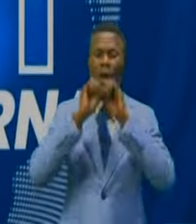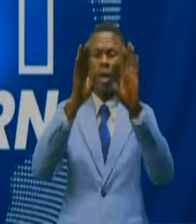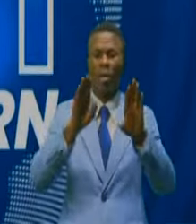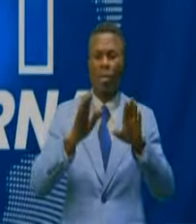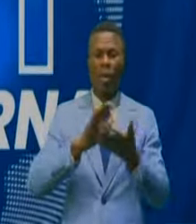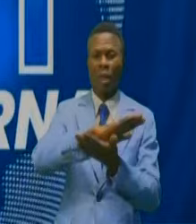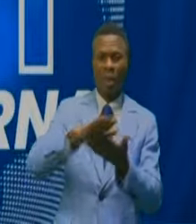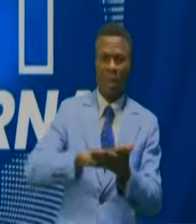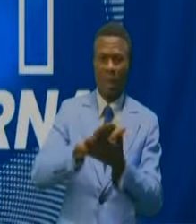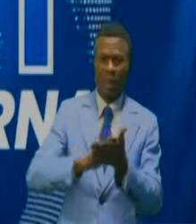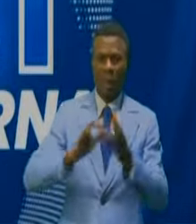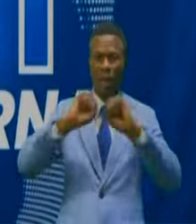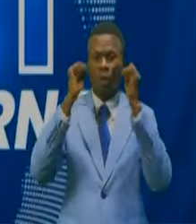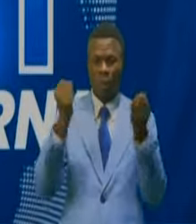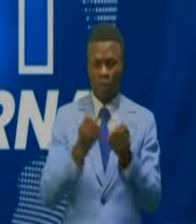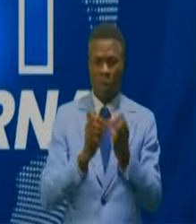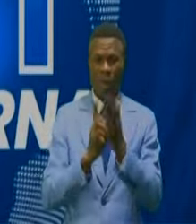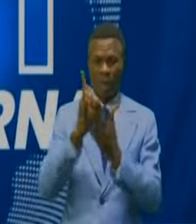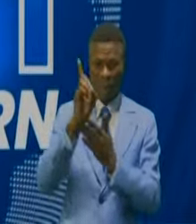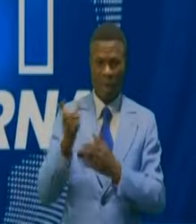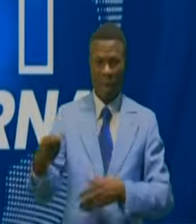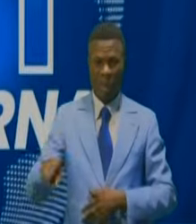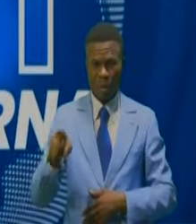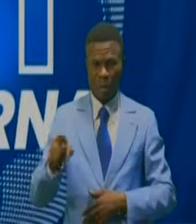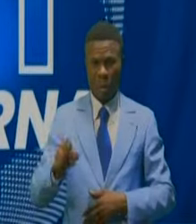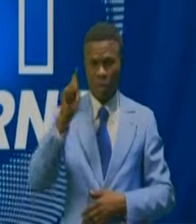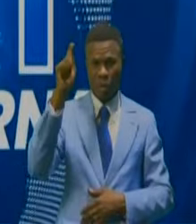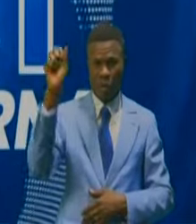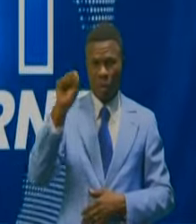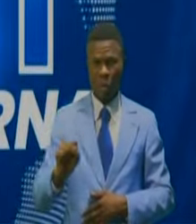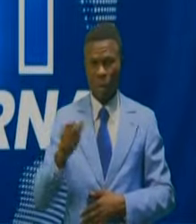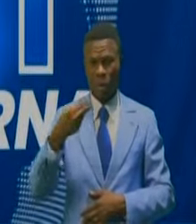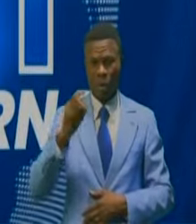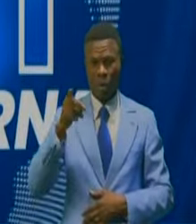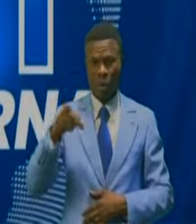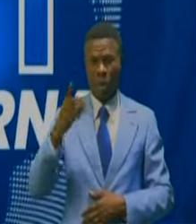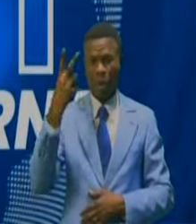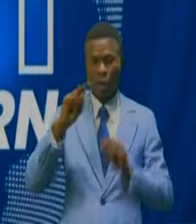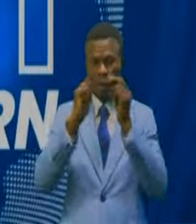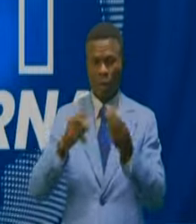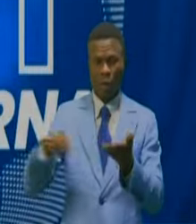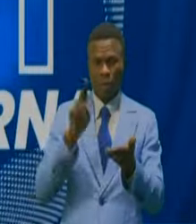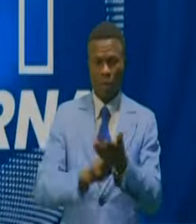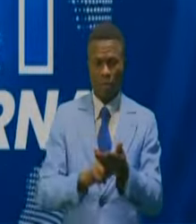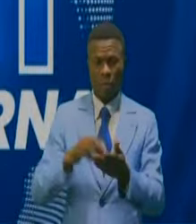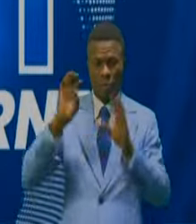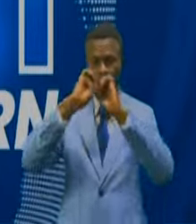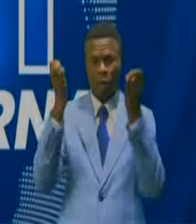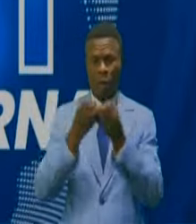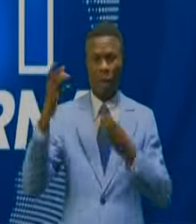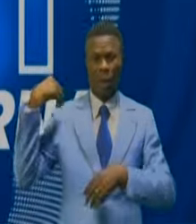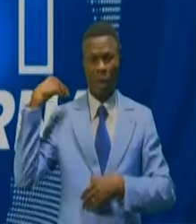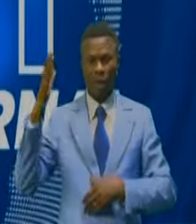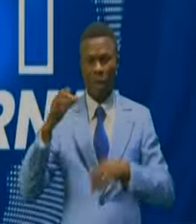dans la Tchopo pour booster le développement de cette province. Deux parties ont signé ce contrat, la patronne des entreprises publiques et